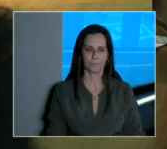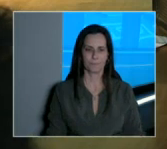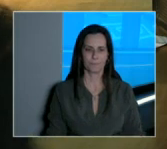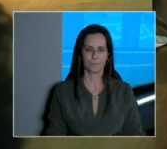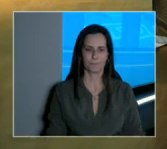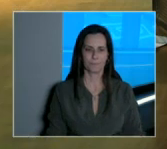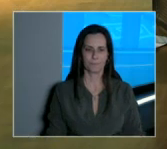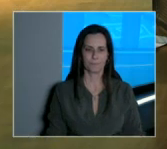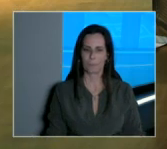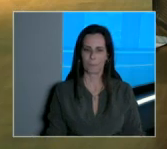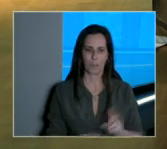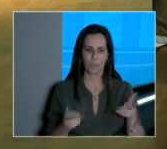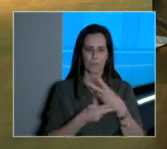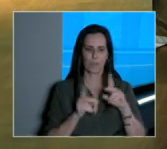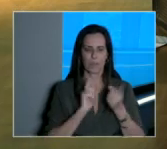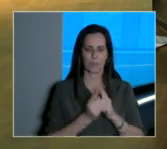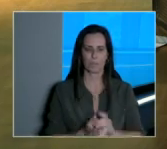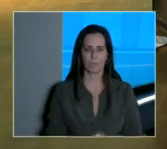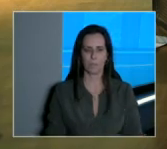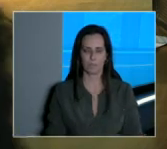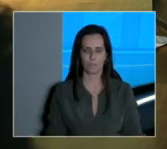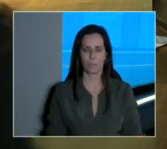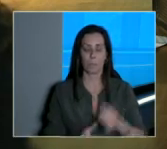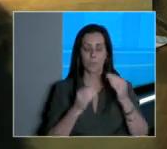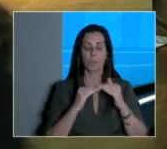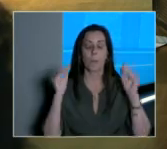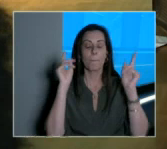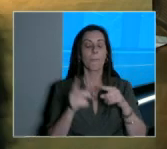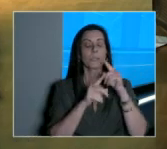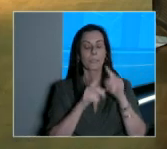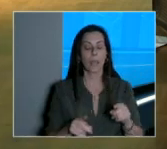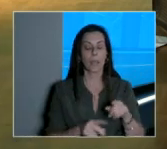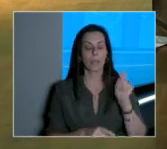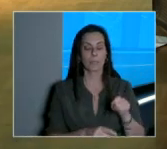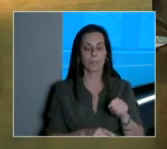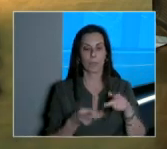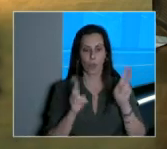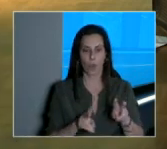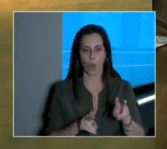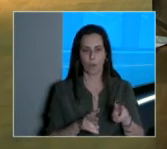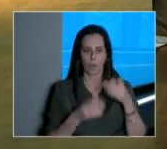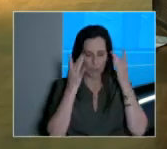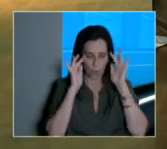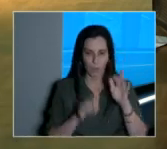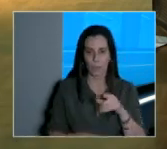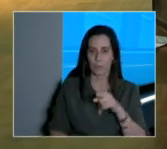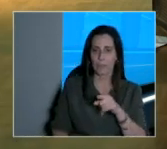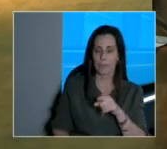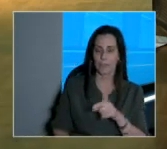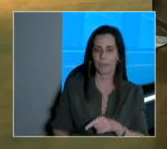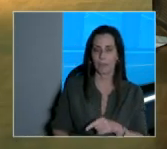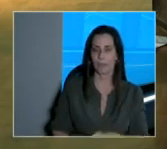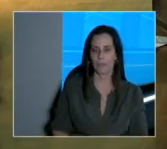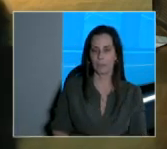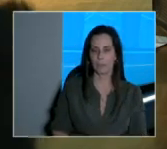למסתננים, גם לתושבי דרום תל אביב, בג"ץ בא ופסל את הכנסת, את היכולת ללבוא ולדאוג לאזרחים שלהם. כי